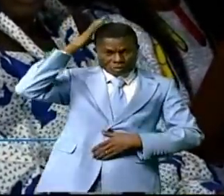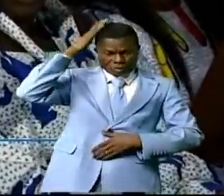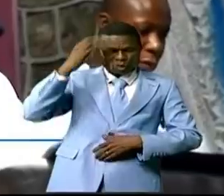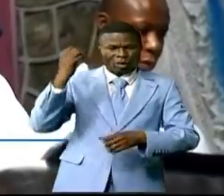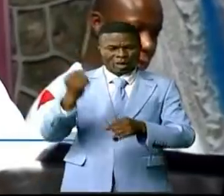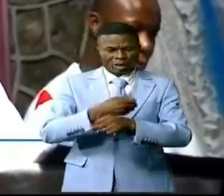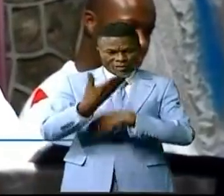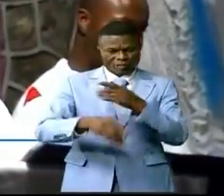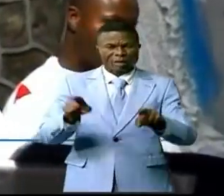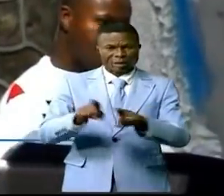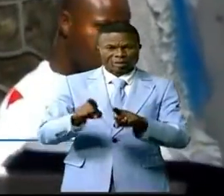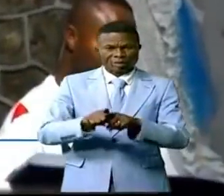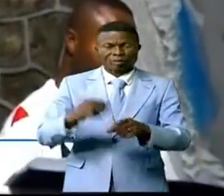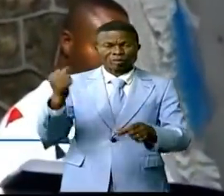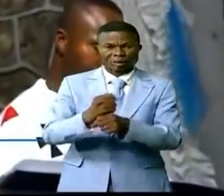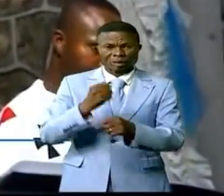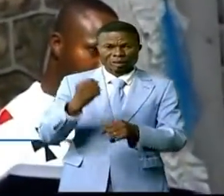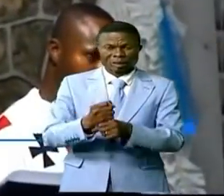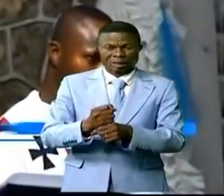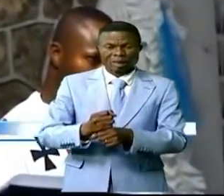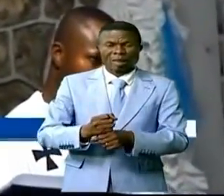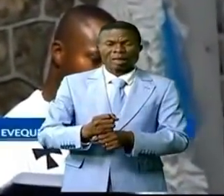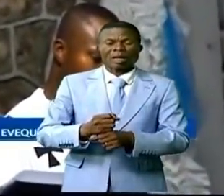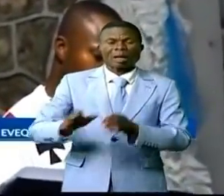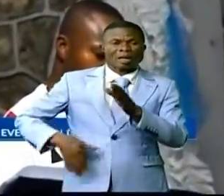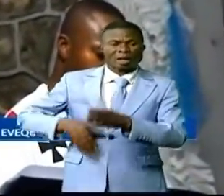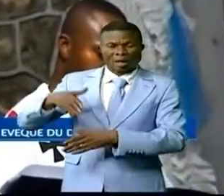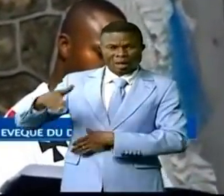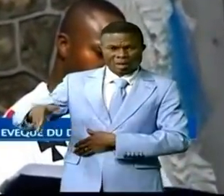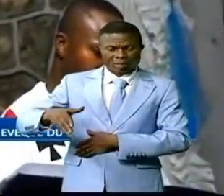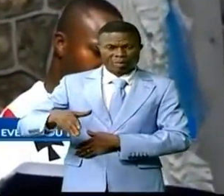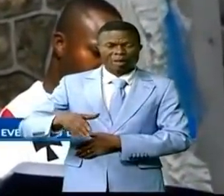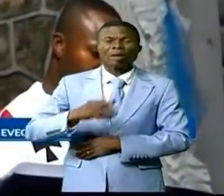service. Dans le service que le prêtre